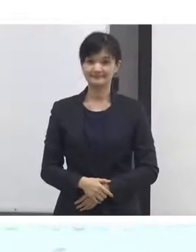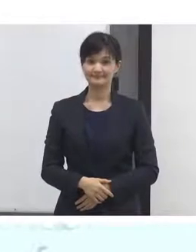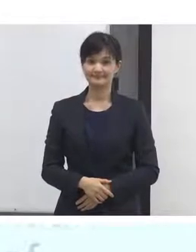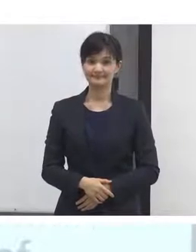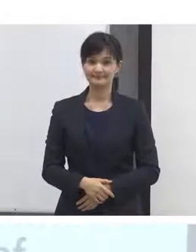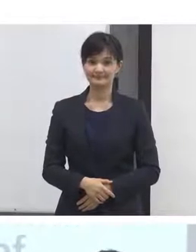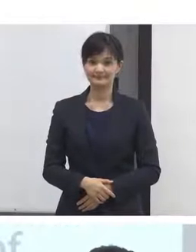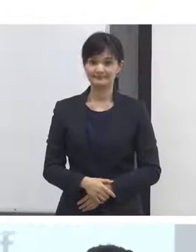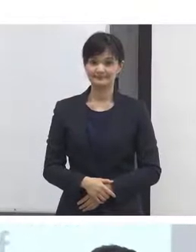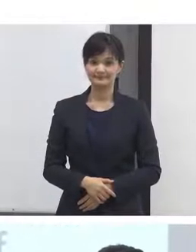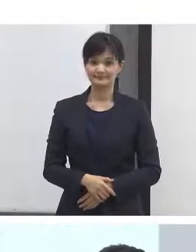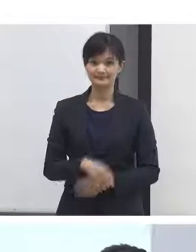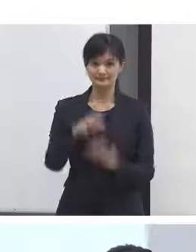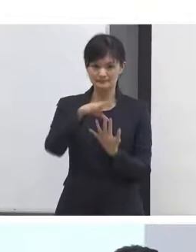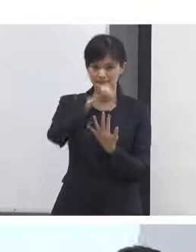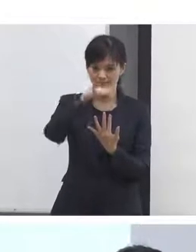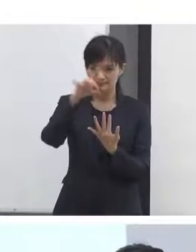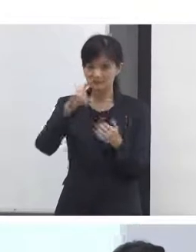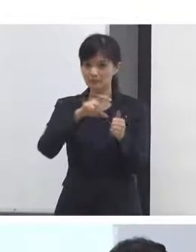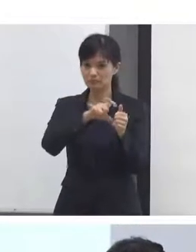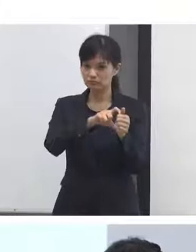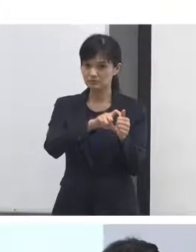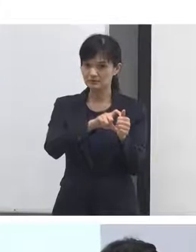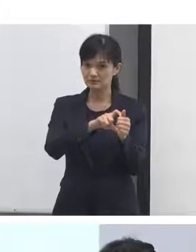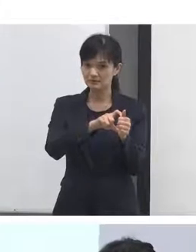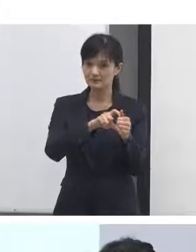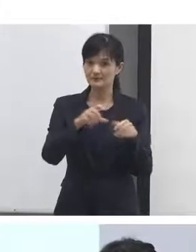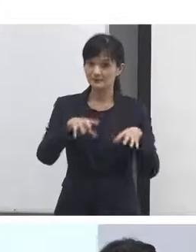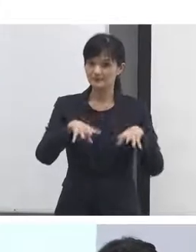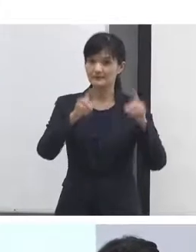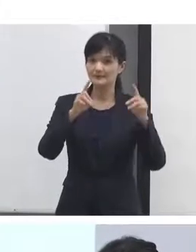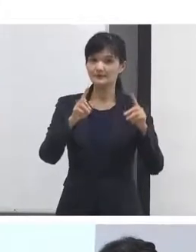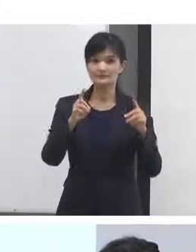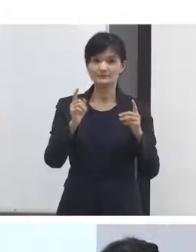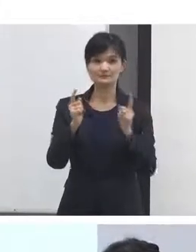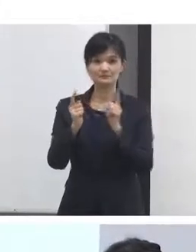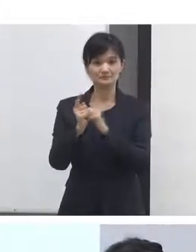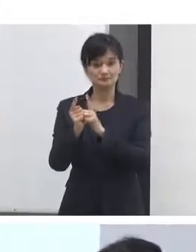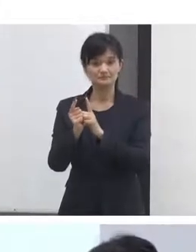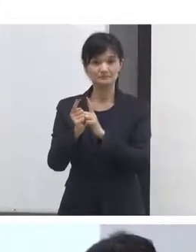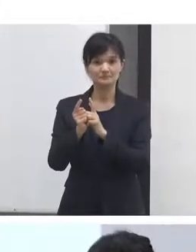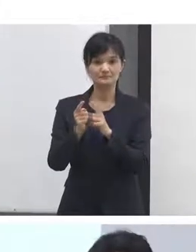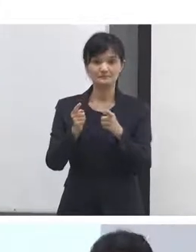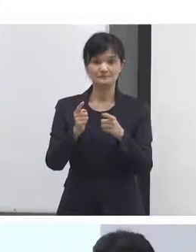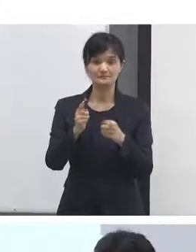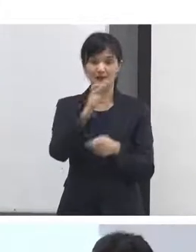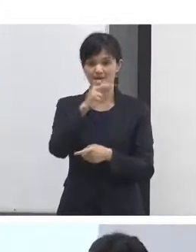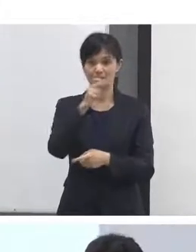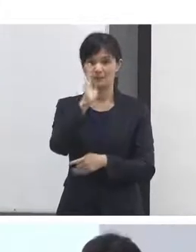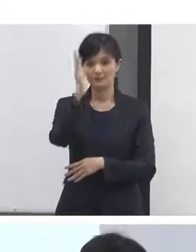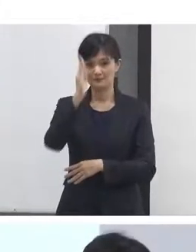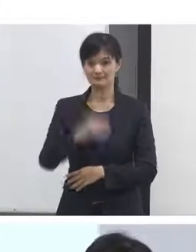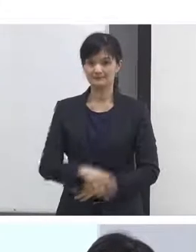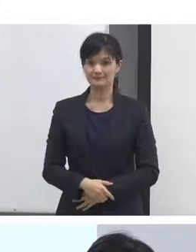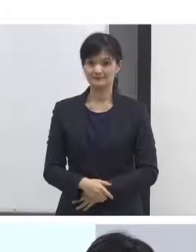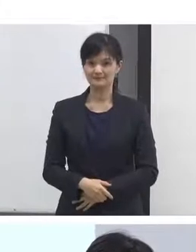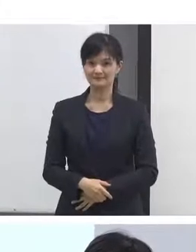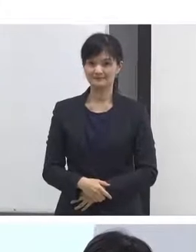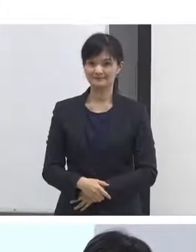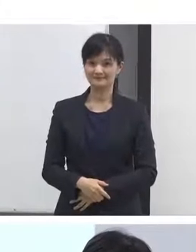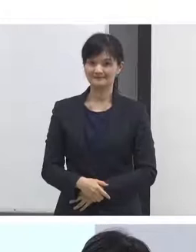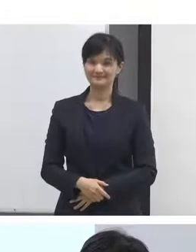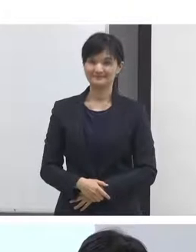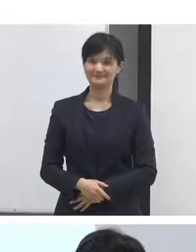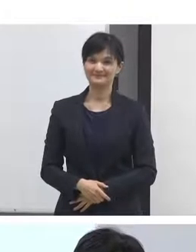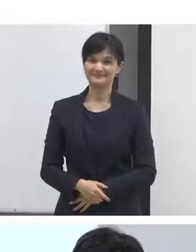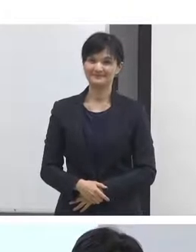Kelty 一开始他其实主要是在针对 free culture 跟 free software 那一块人在讲， 不可以讲英文， 不可以讲英文。Kelty 是